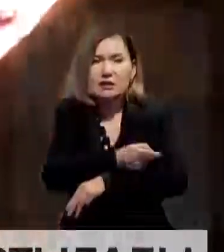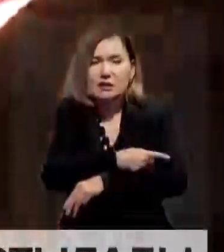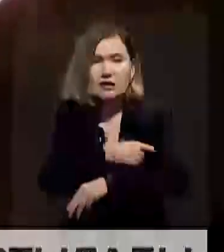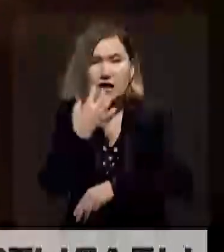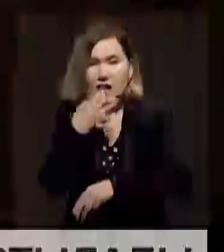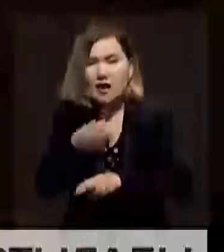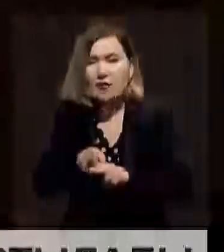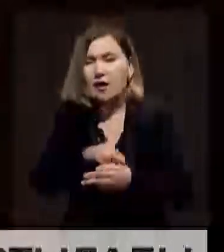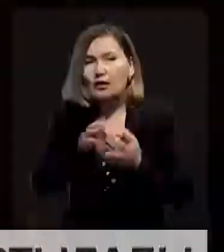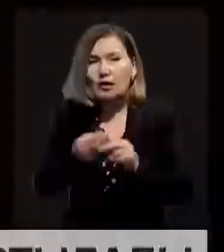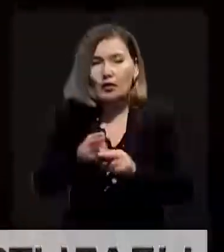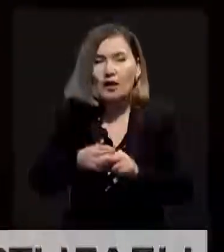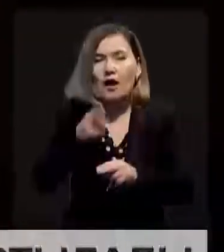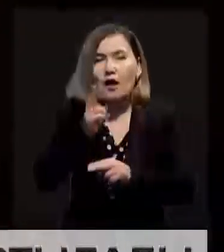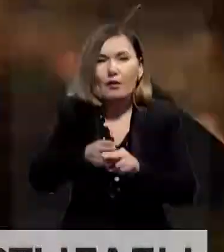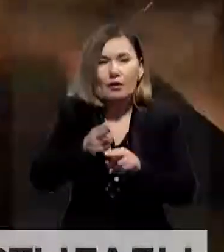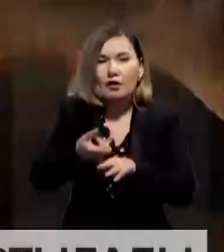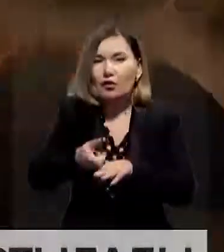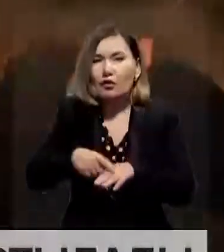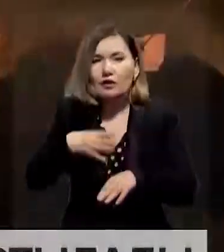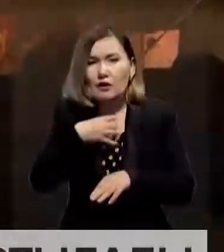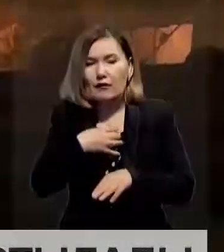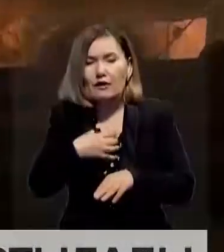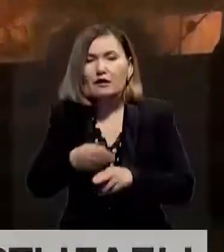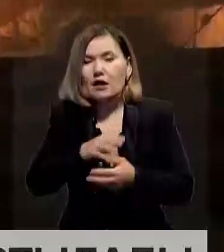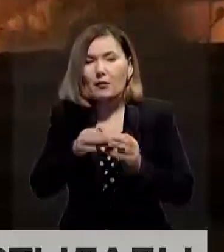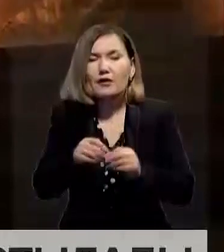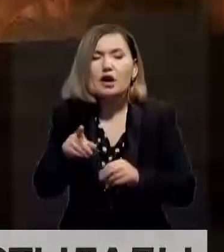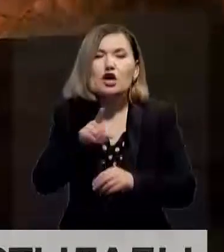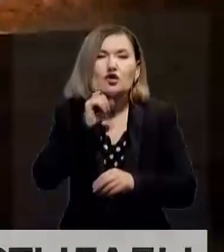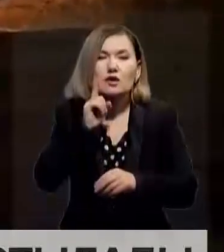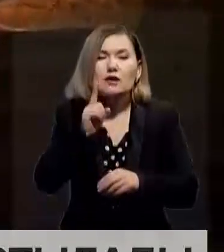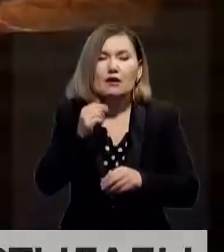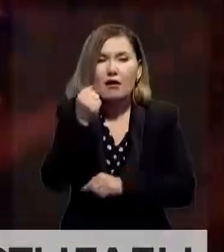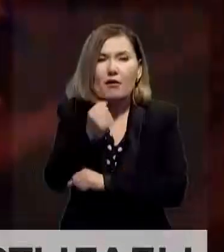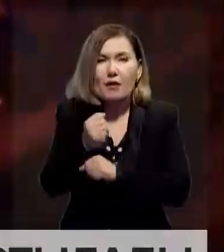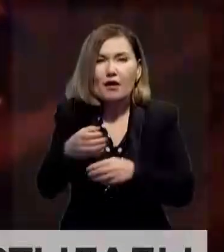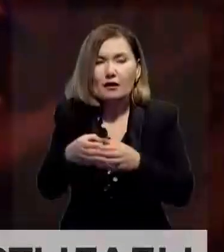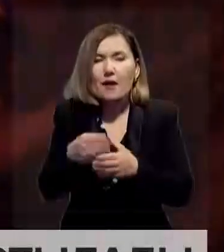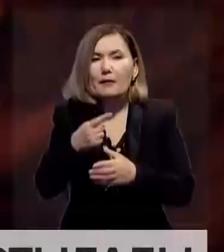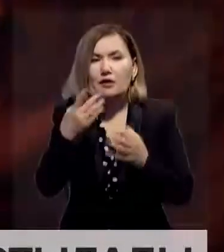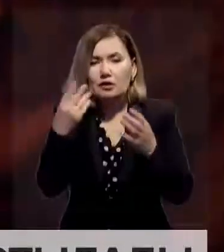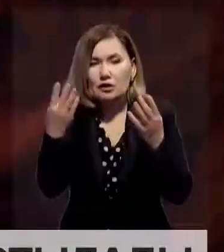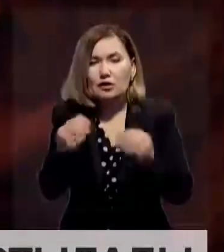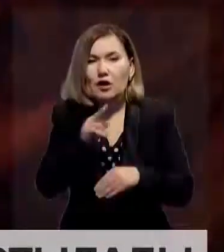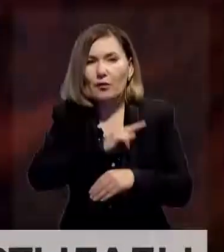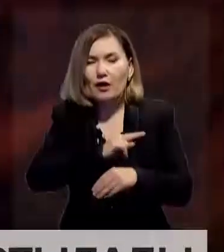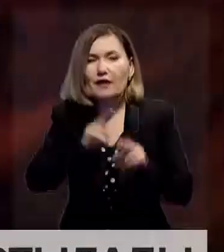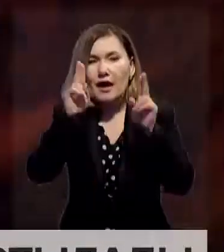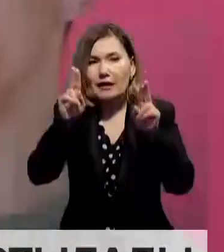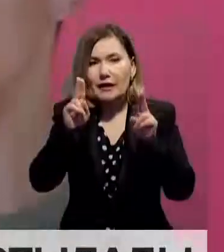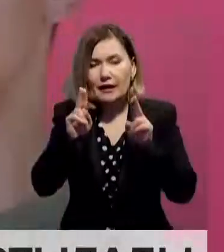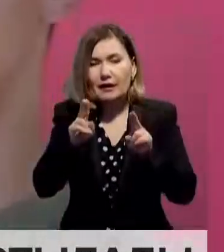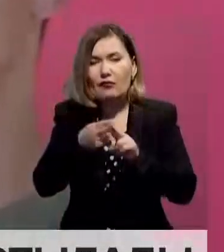пештері тау-кен өндірісінің әміршісі сияқты. Бүгін жастардың алғашқы жұмыс күні ол техникалық қауіпсіздік ережелерінен